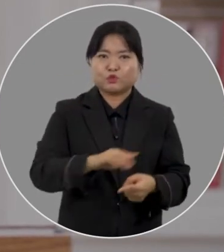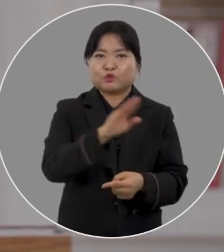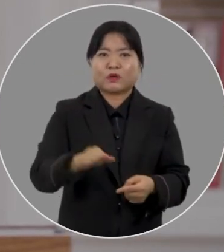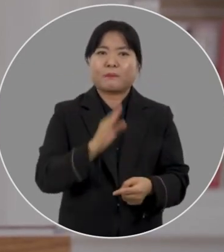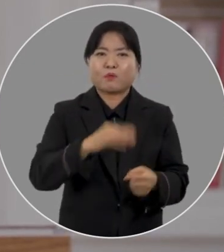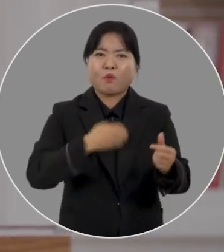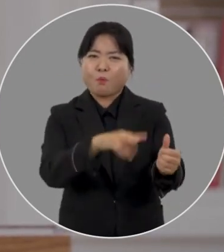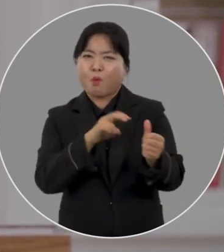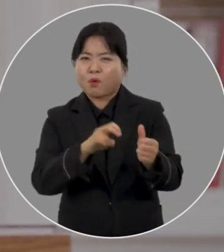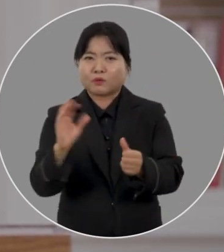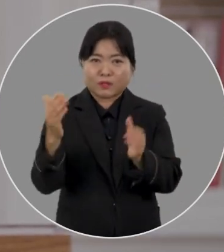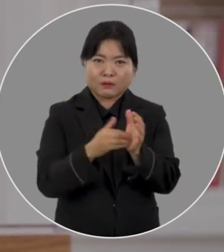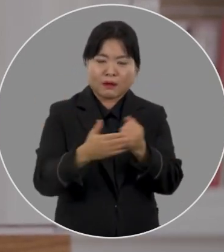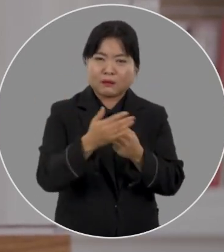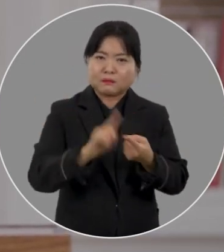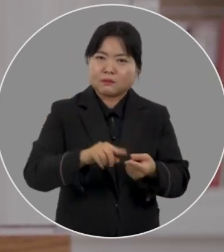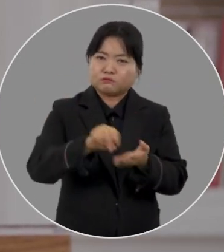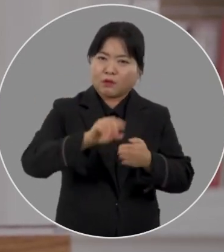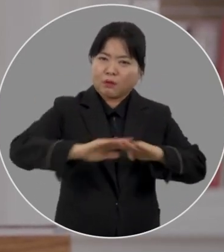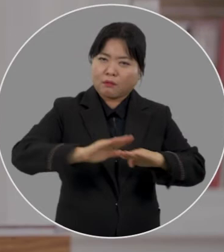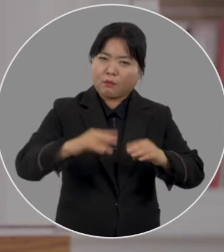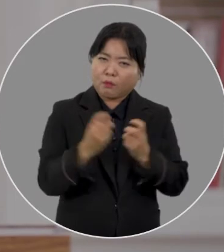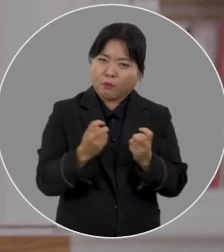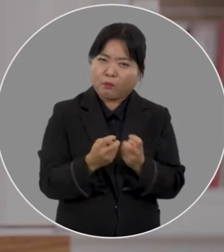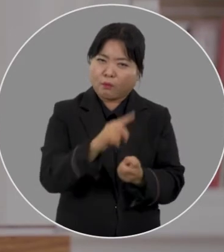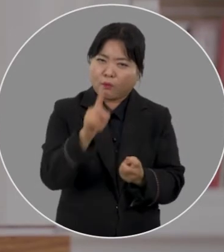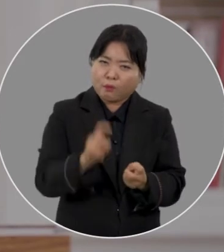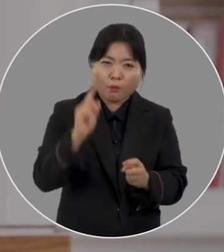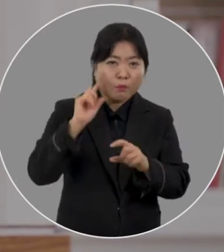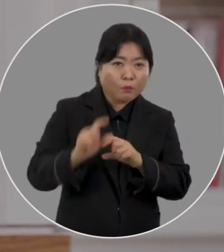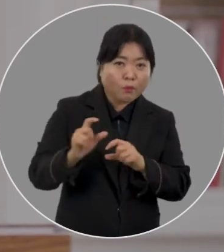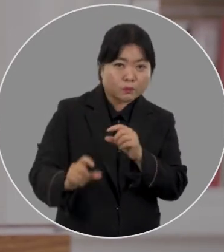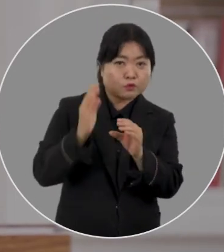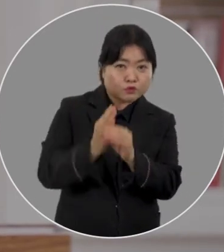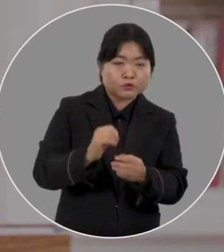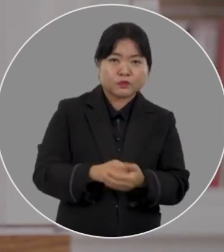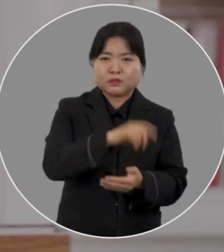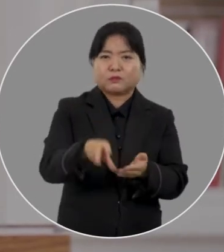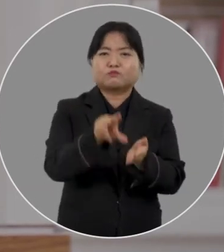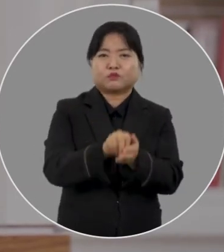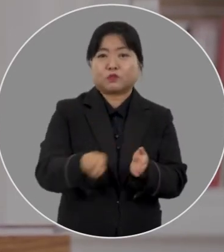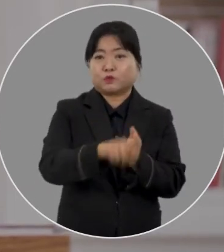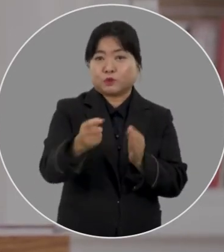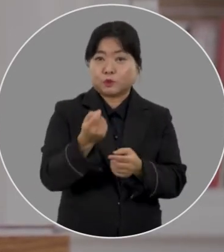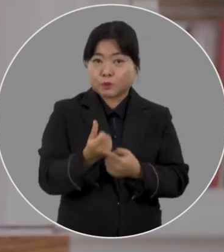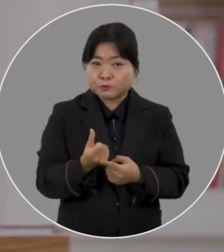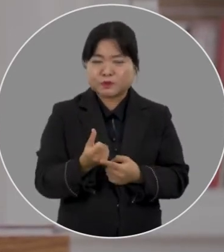혐오로 이어지니까 이걸 우리 어떻게 해결해야 될까 뭐 끊임없는 고민을 하고 있는데 뭐 이런 문제도 우리가